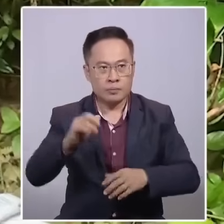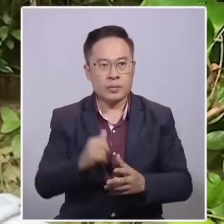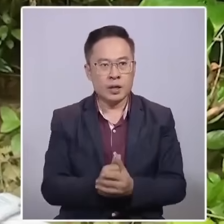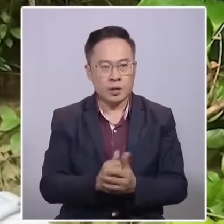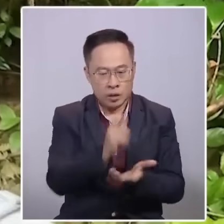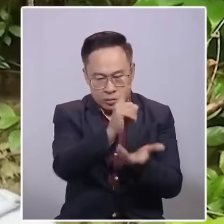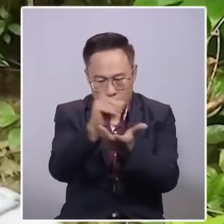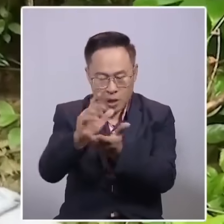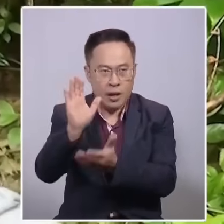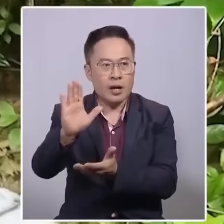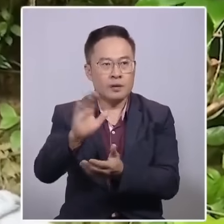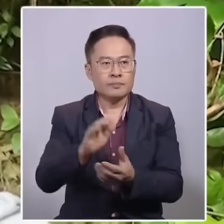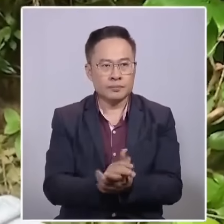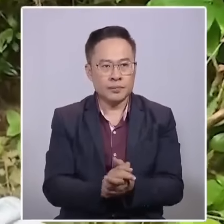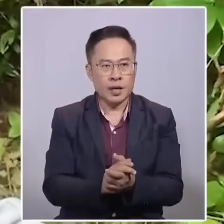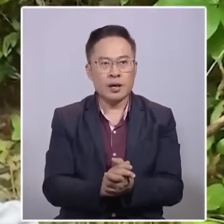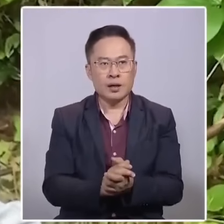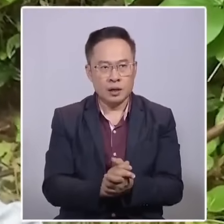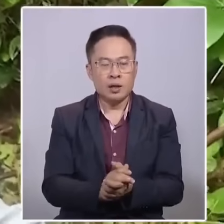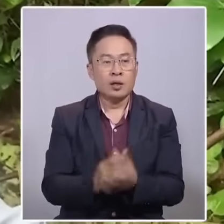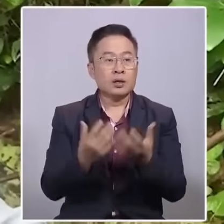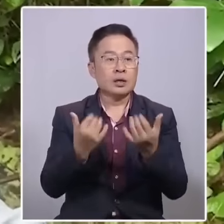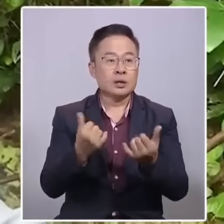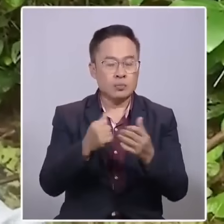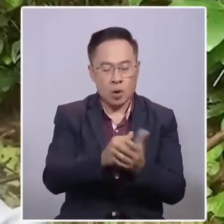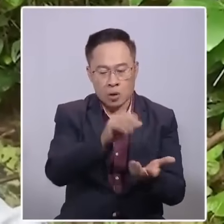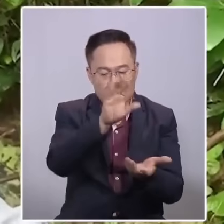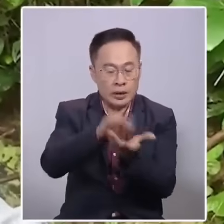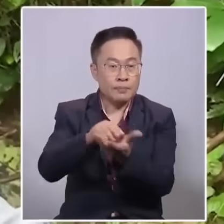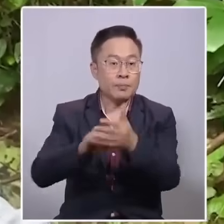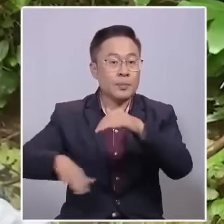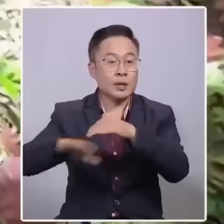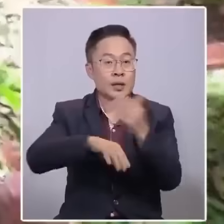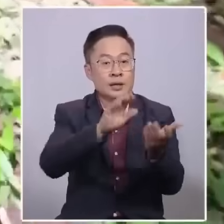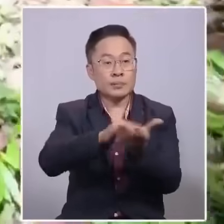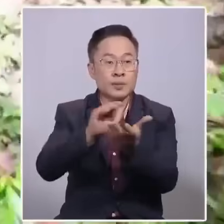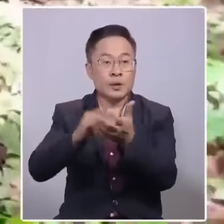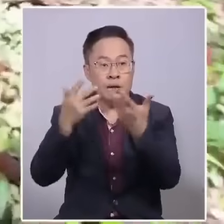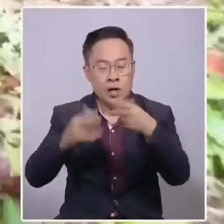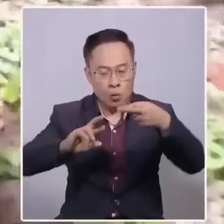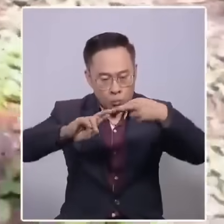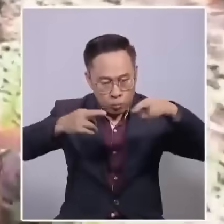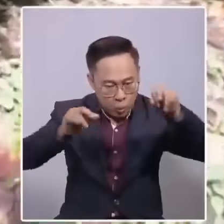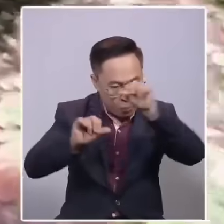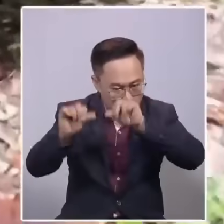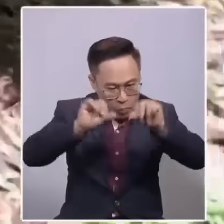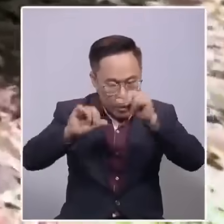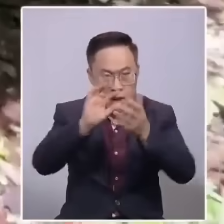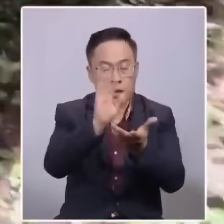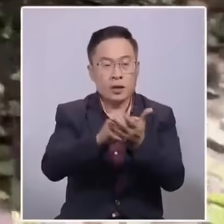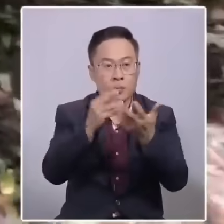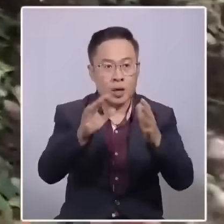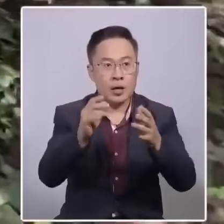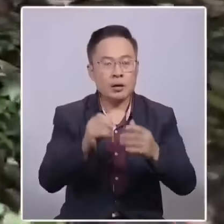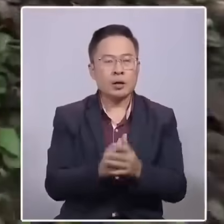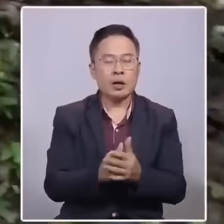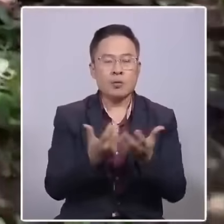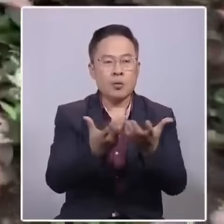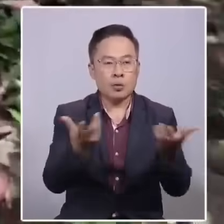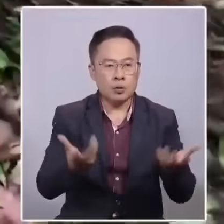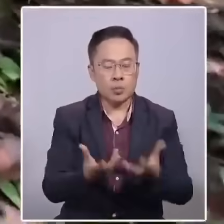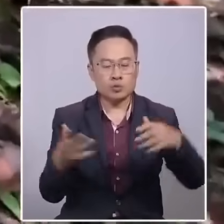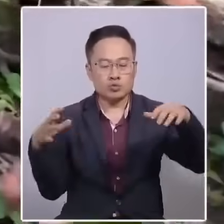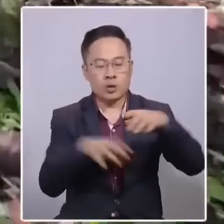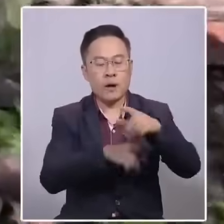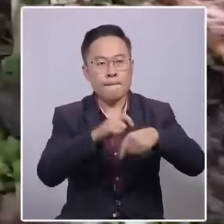ห้ามถ่ายภาพของกลางโดยเด็ดขาดโดยหลังจากเก็บของกลางไปแล้วและหลักฐานทางนิติวิทยาศาสตร์เสร็จสิ้นเนี่ยก็นำของกลาง